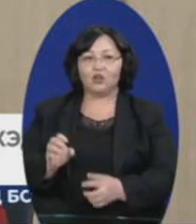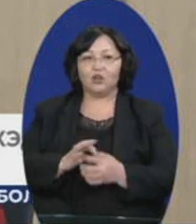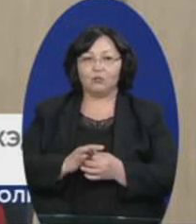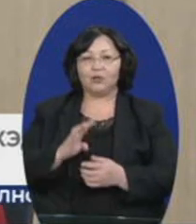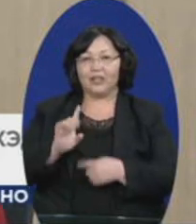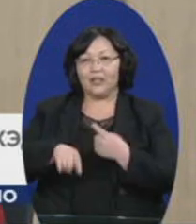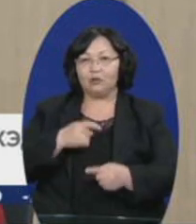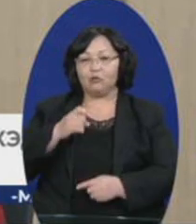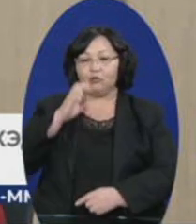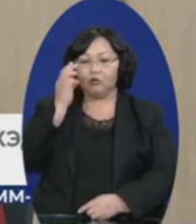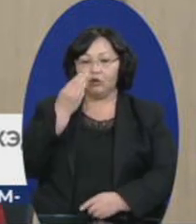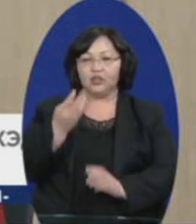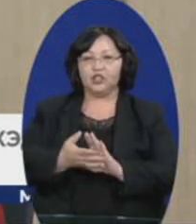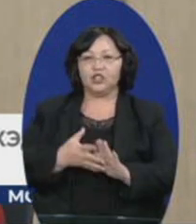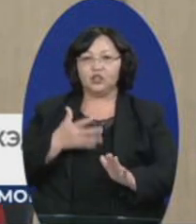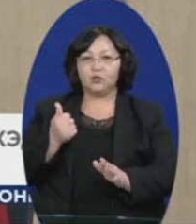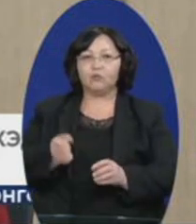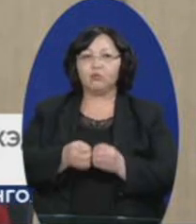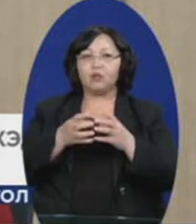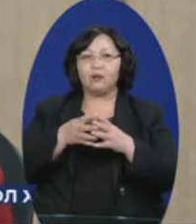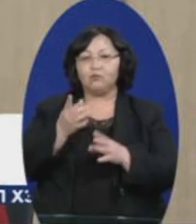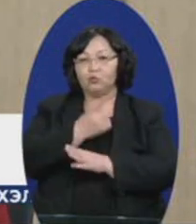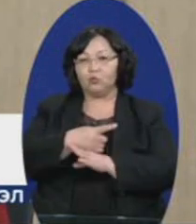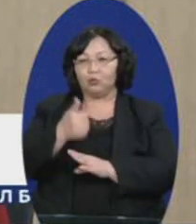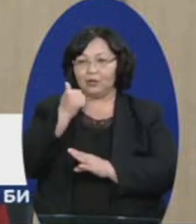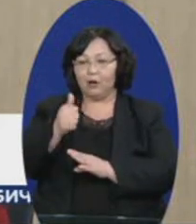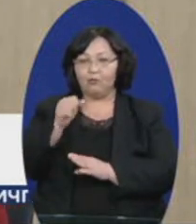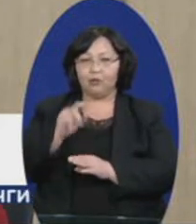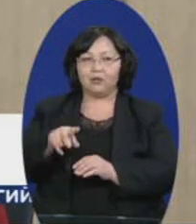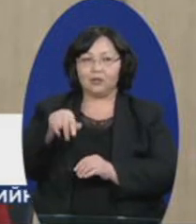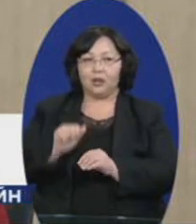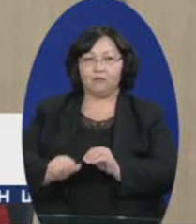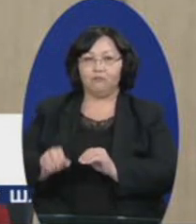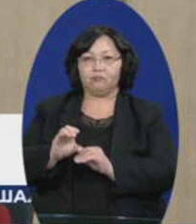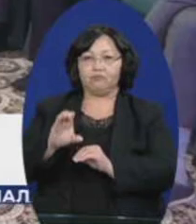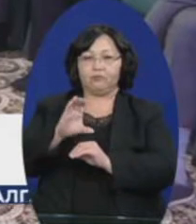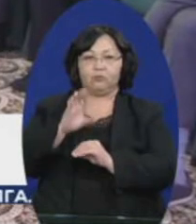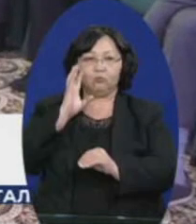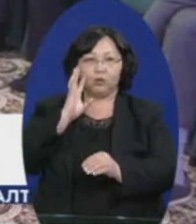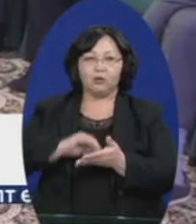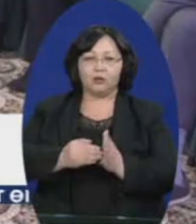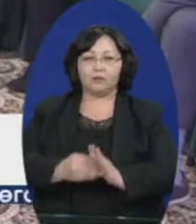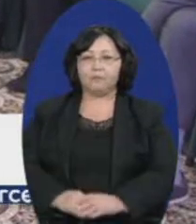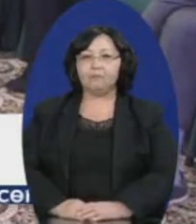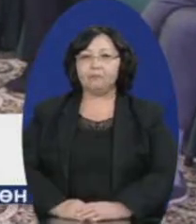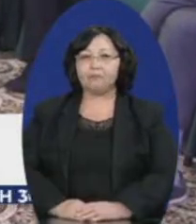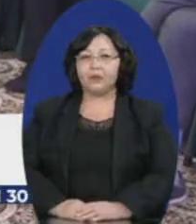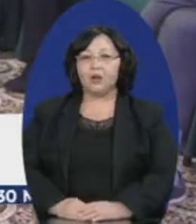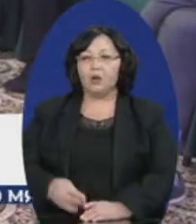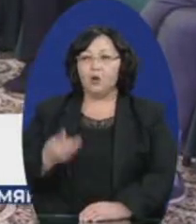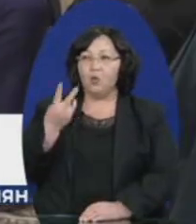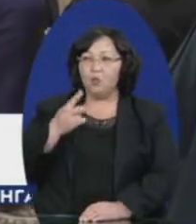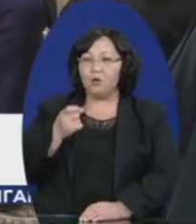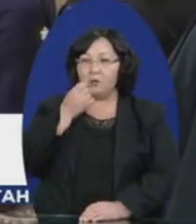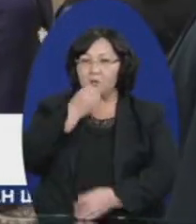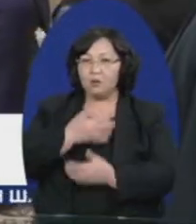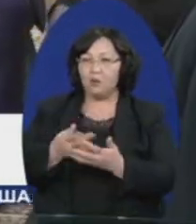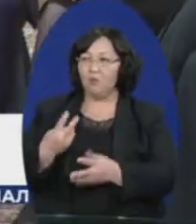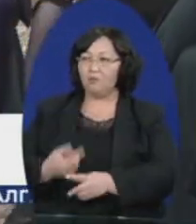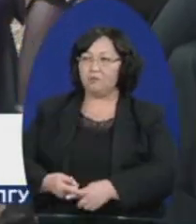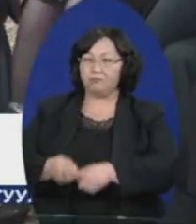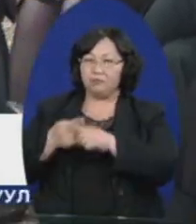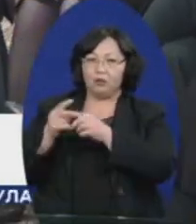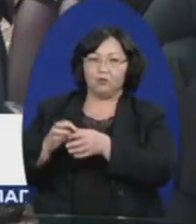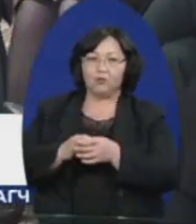одоо шинжлэх, бүтэмж зөвлөлдөг болгоё гэсэн ийм бодлогыг бас баримталж байгаамаа. За үнийн өсөлт өндөр байгаа нь төсвийн орлого